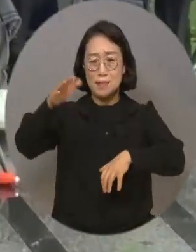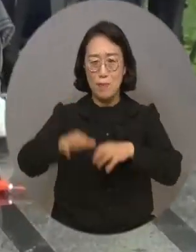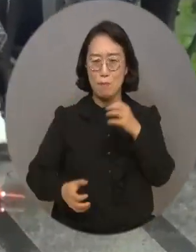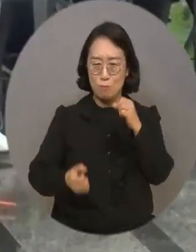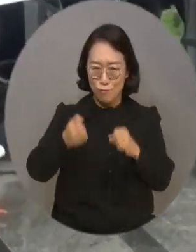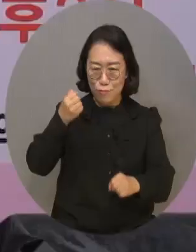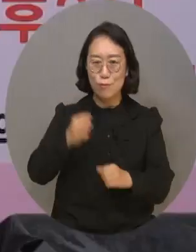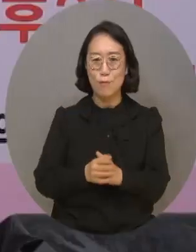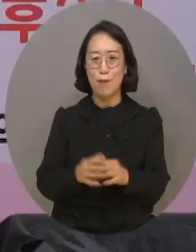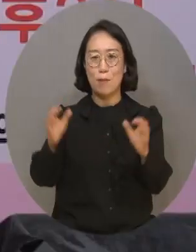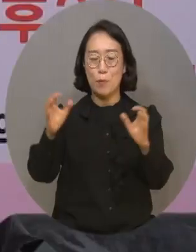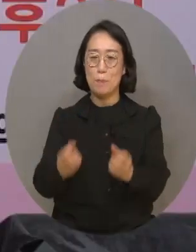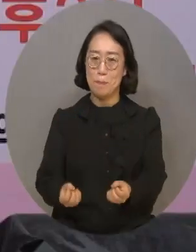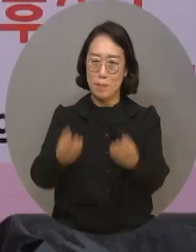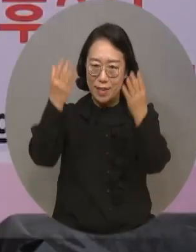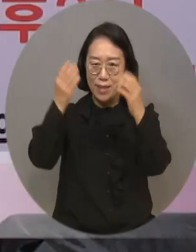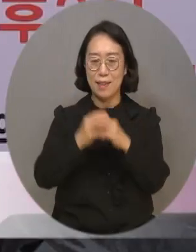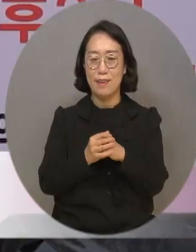빛내주었습니다.